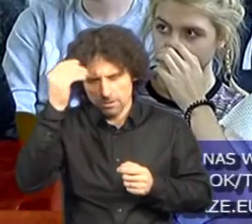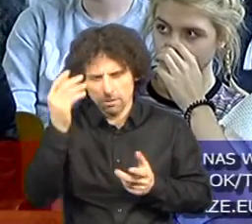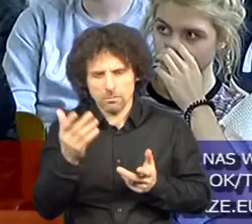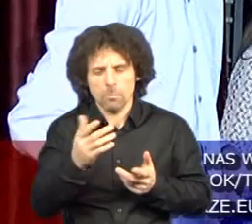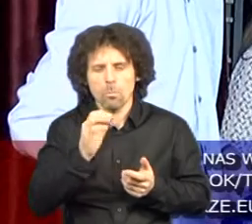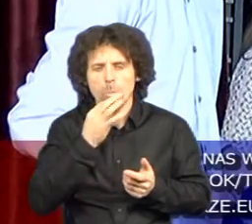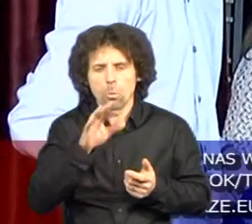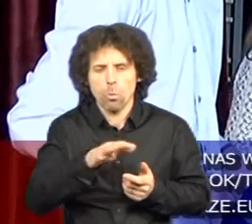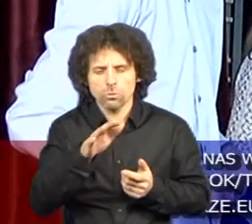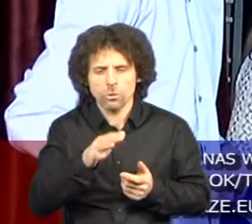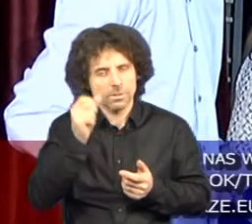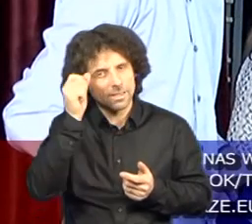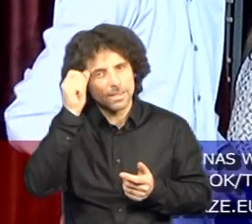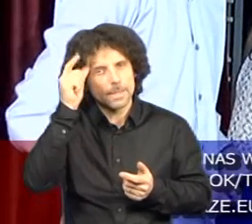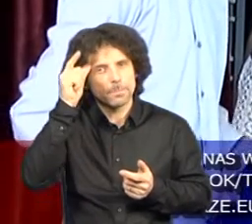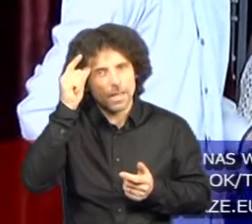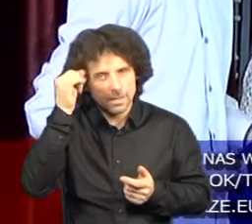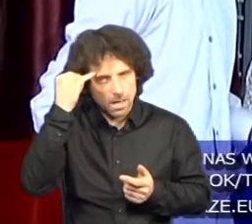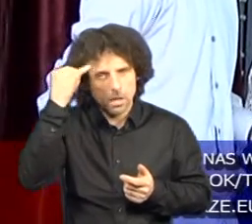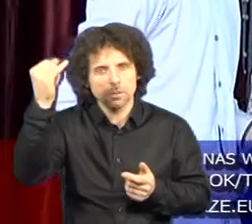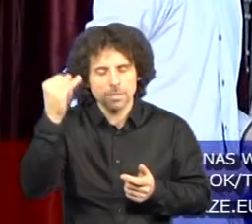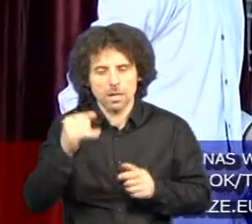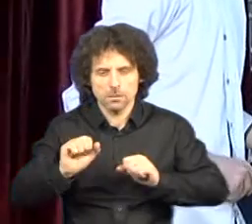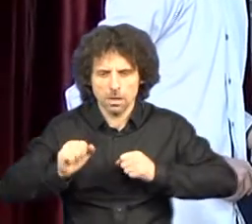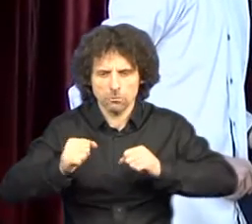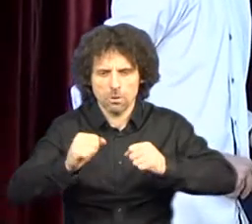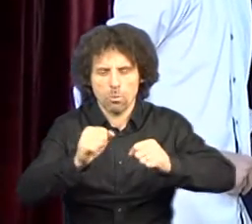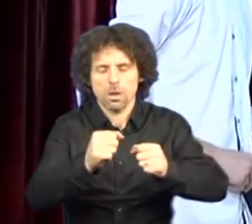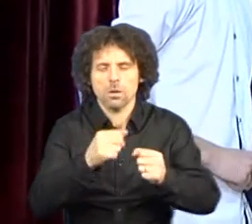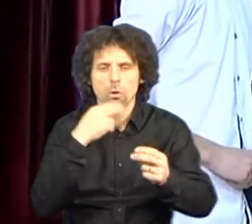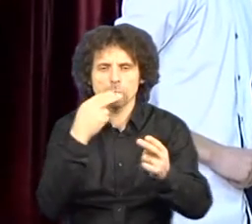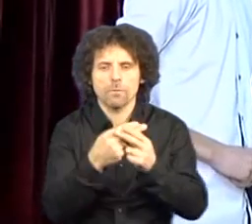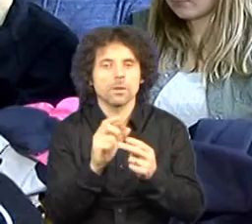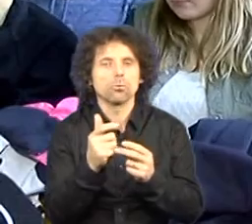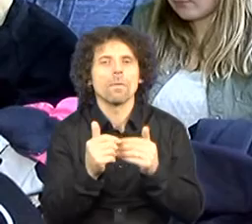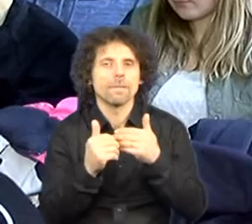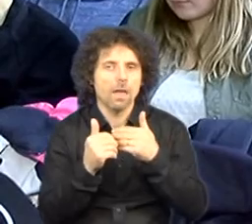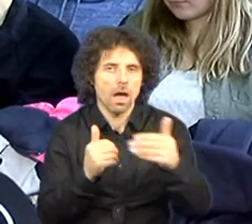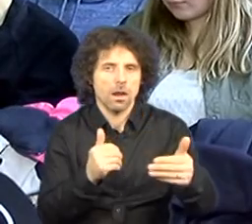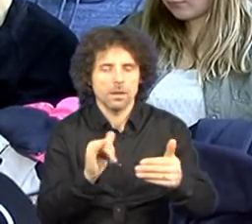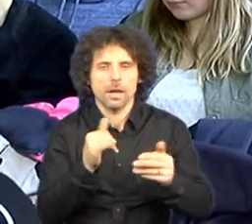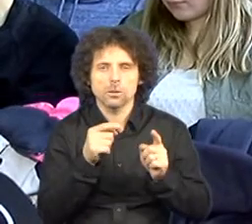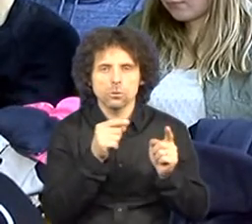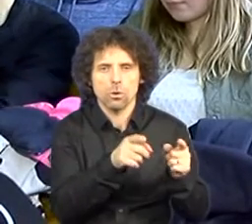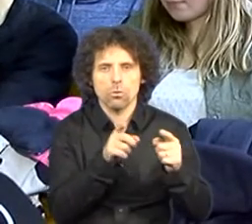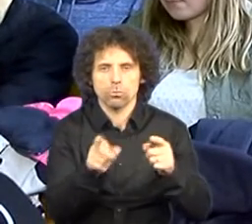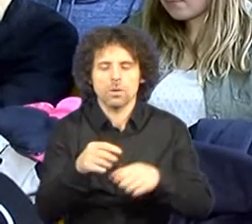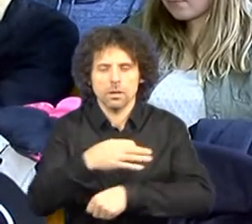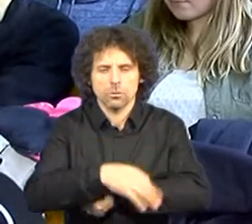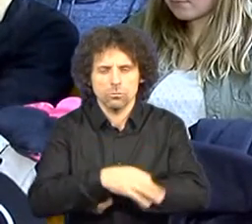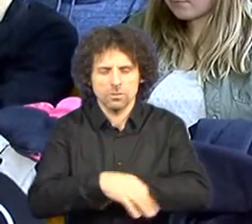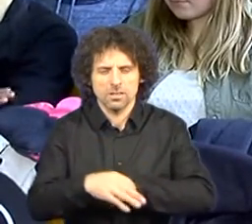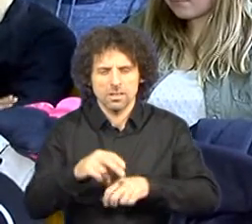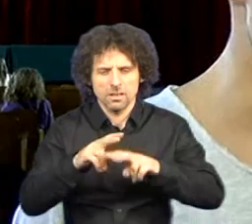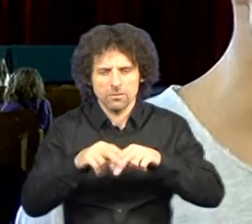młodzieży nie tylko inspiracją do działania. To także szukanie odpowiedzi na kluczowe pytanie, co dalej, jaki wybrać kierunek studiów. Dzięki